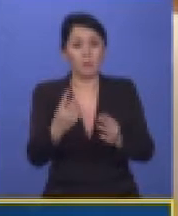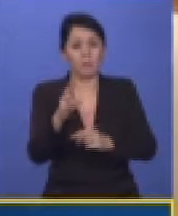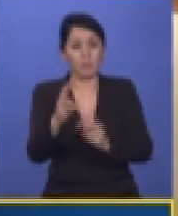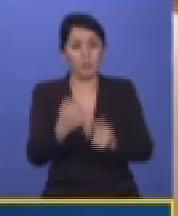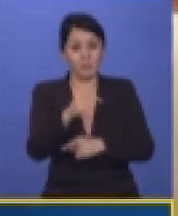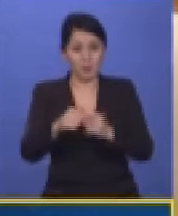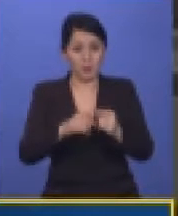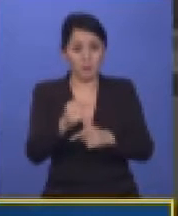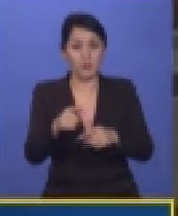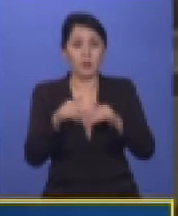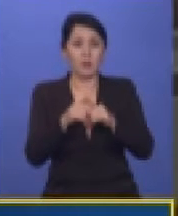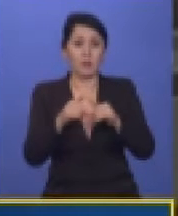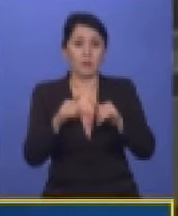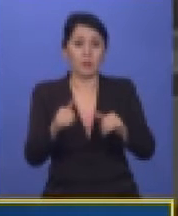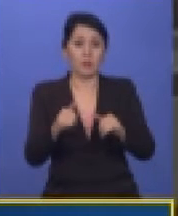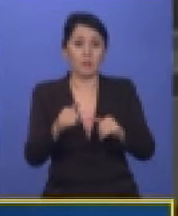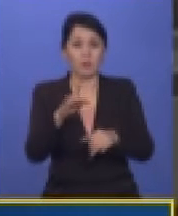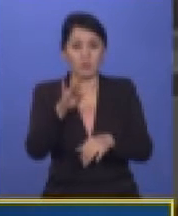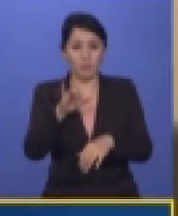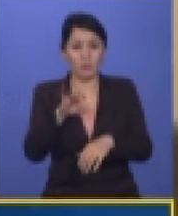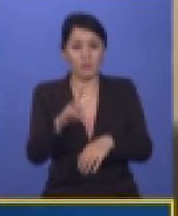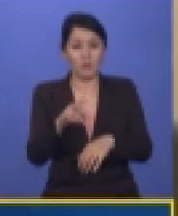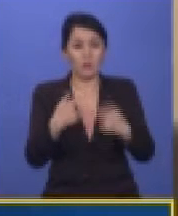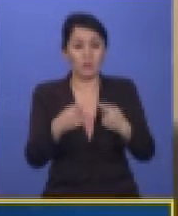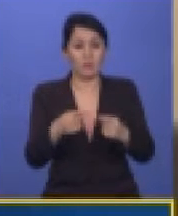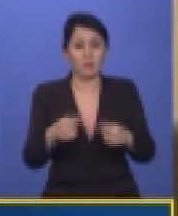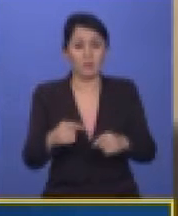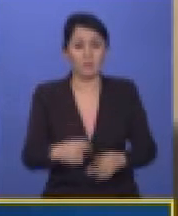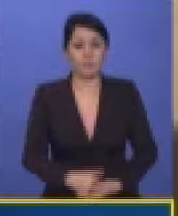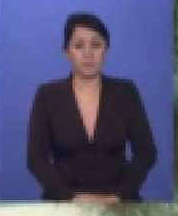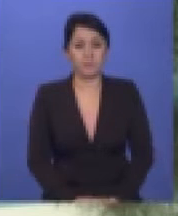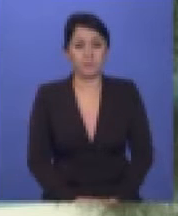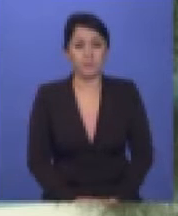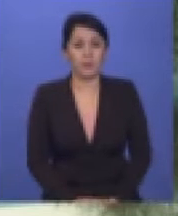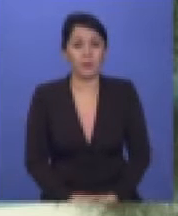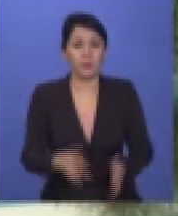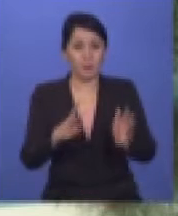предпринимательской деятельности, развитие и совершение биржевой торговли.